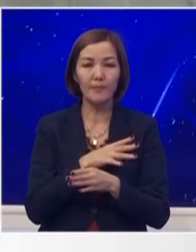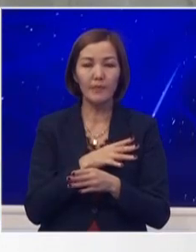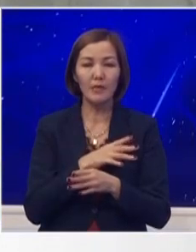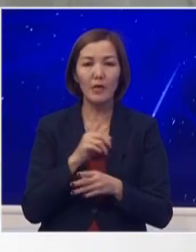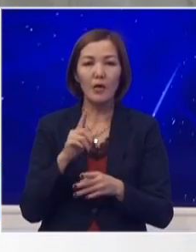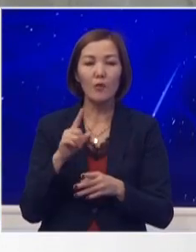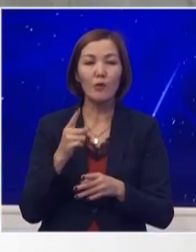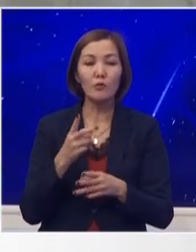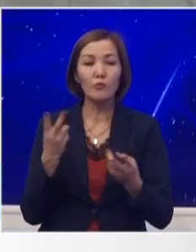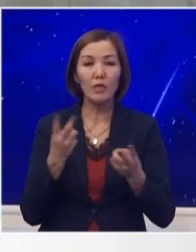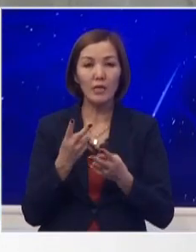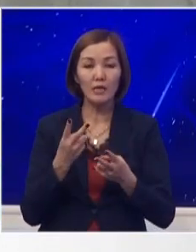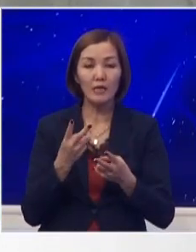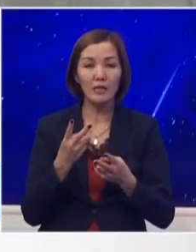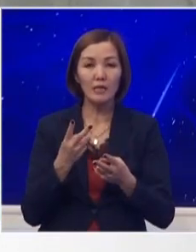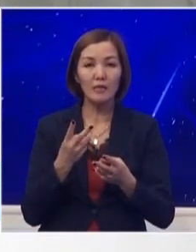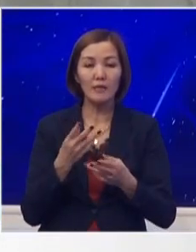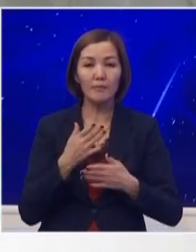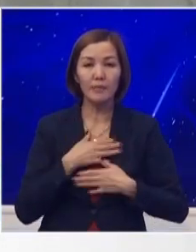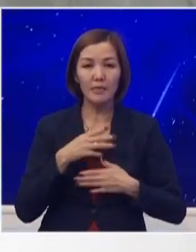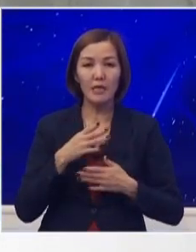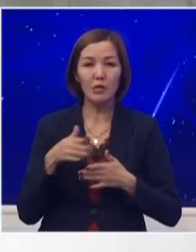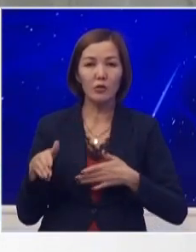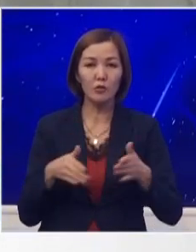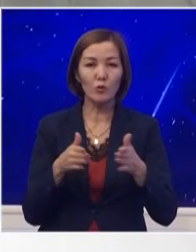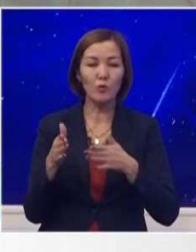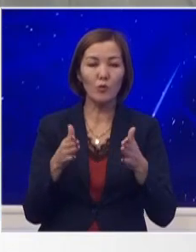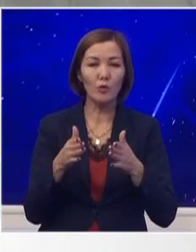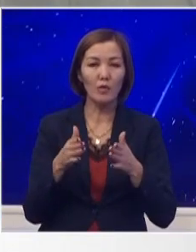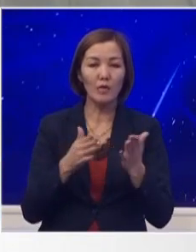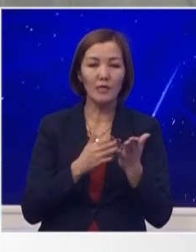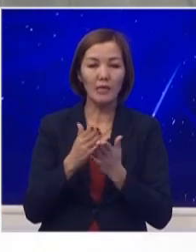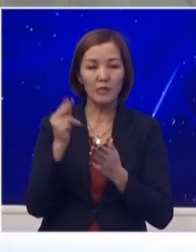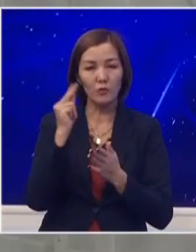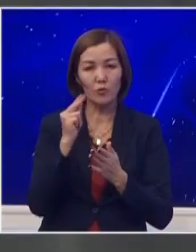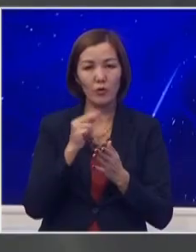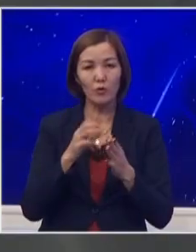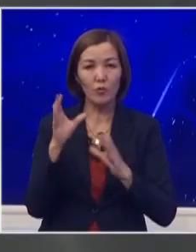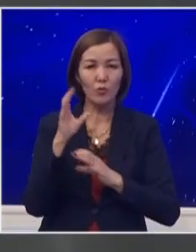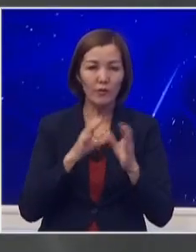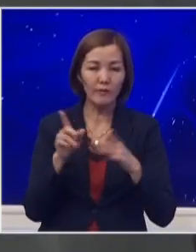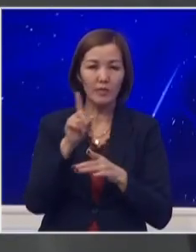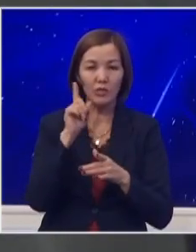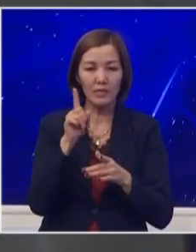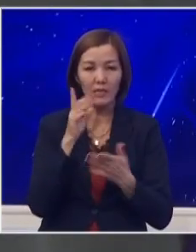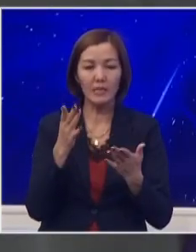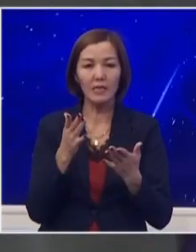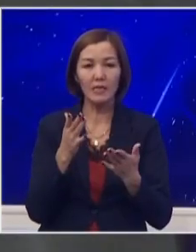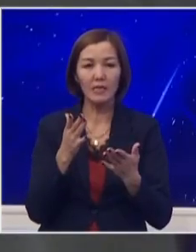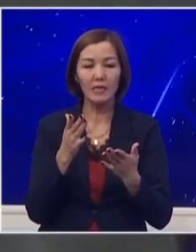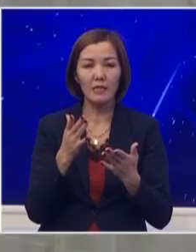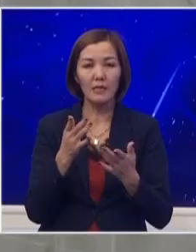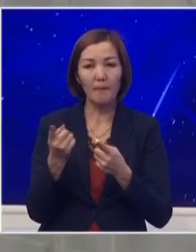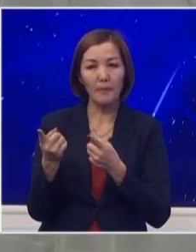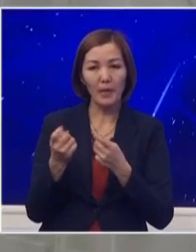керек? Оның керектігі бізде жол саласында оқитын, жоғарғы оқу орындарында оқитын жасөспірімдерді жол саласына